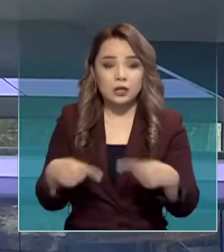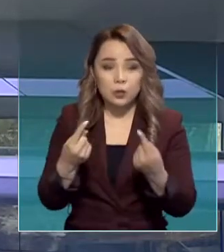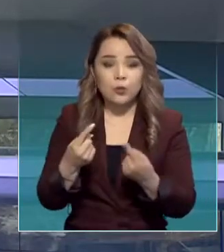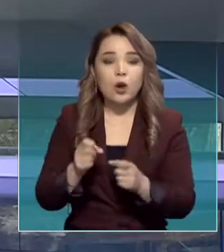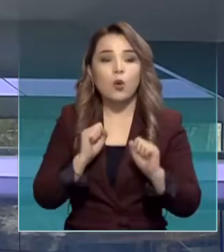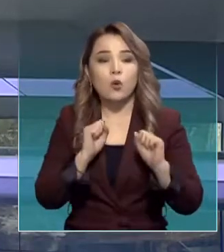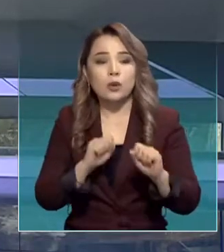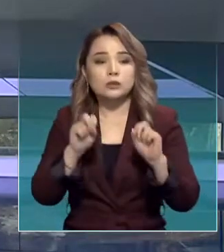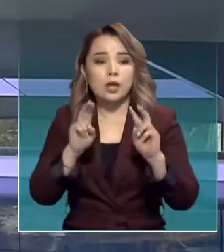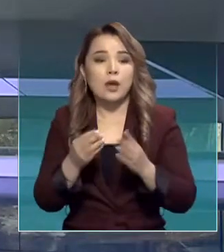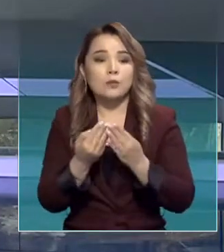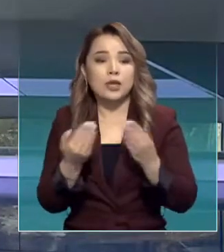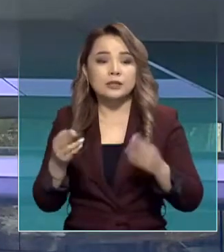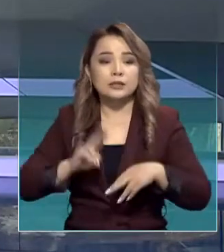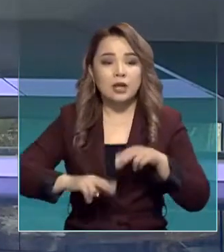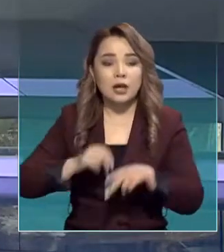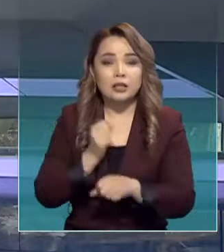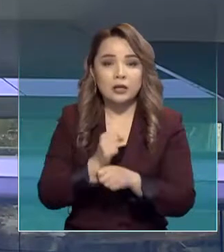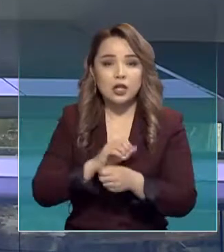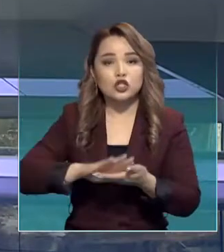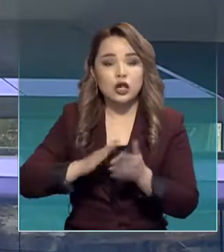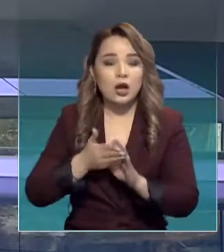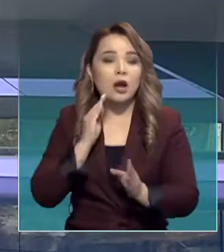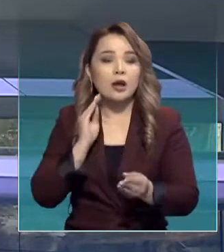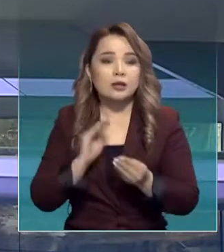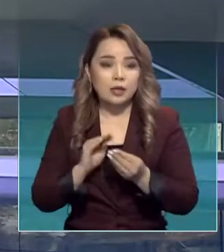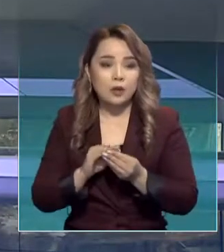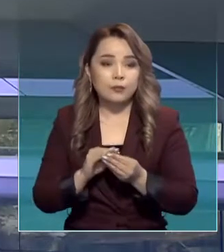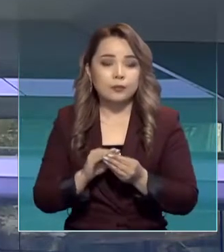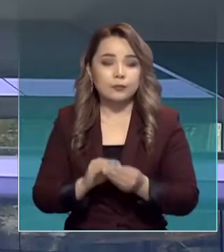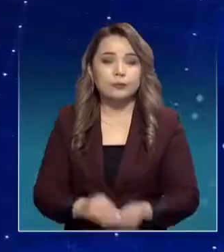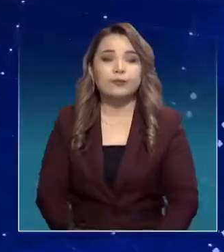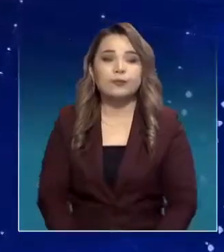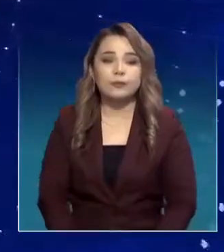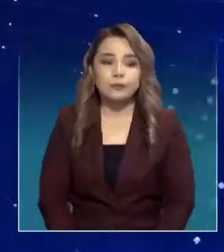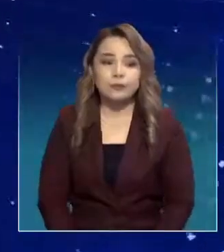қорғаныс бекеттері салынған. Қазір жағдай бір қалыпта.